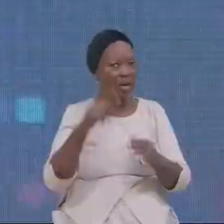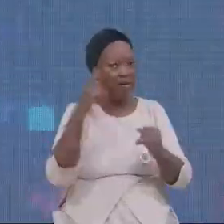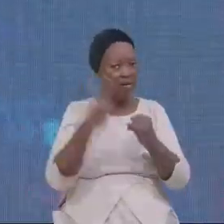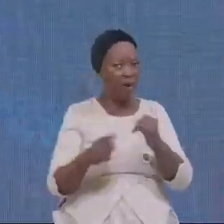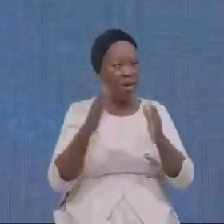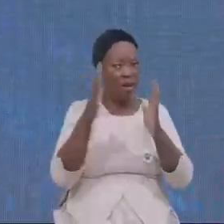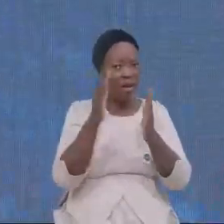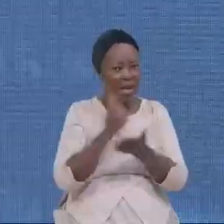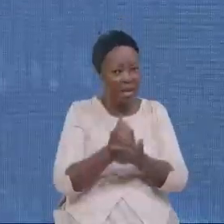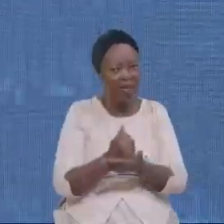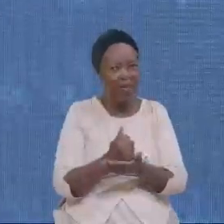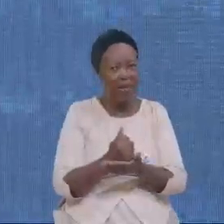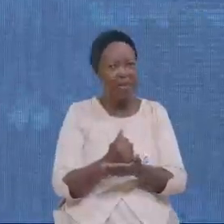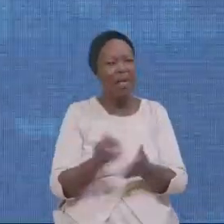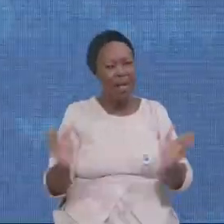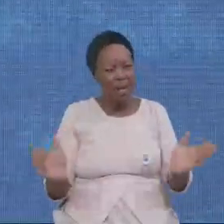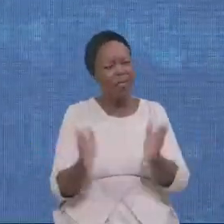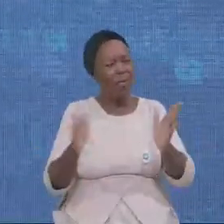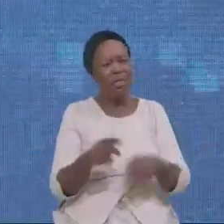Amen. Encouragez-les.